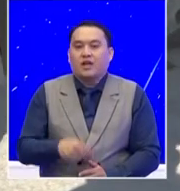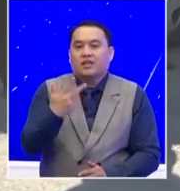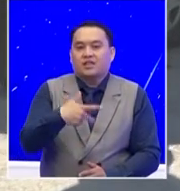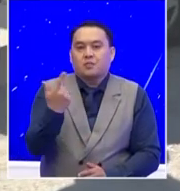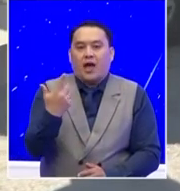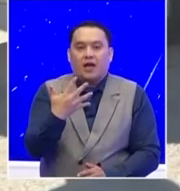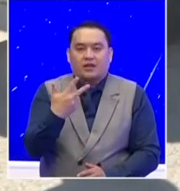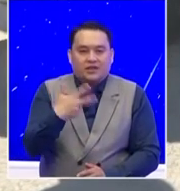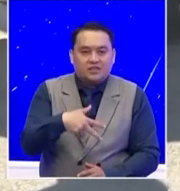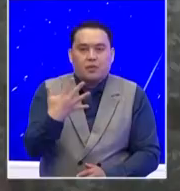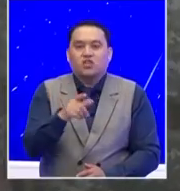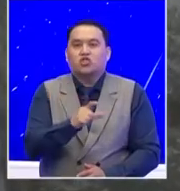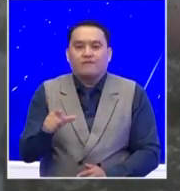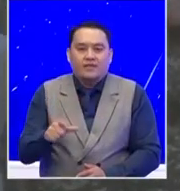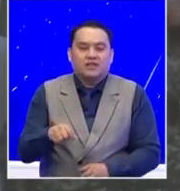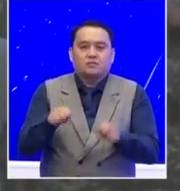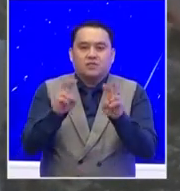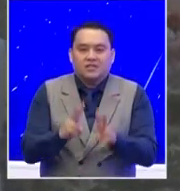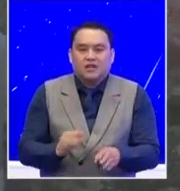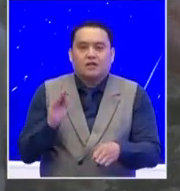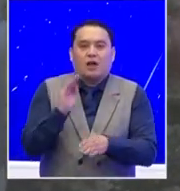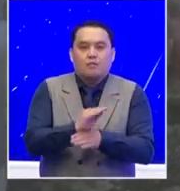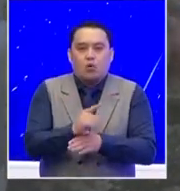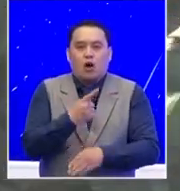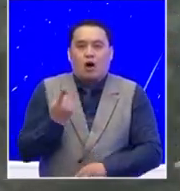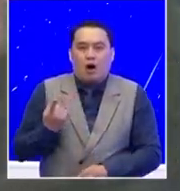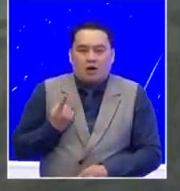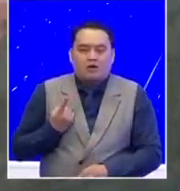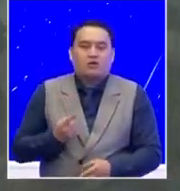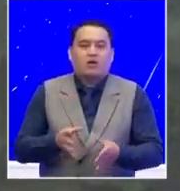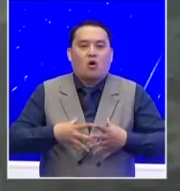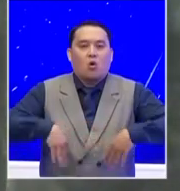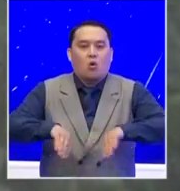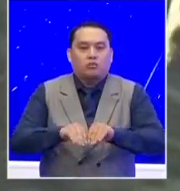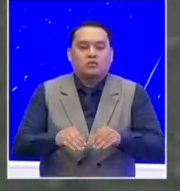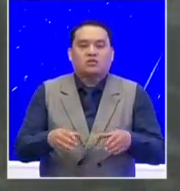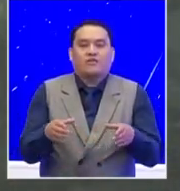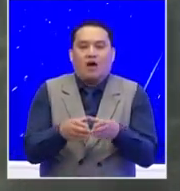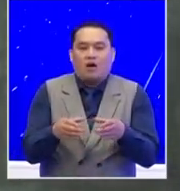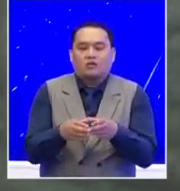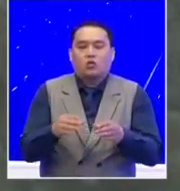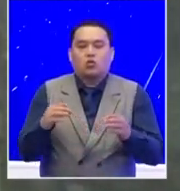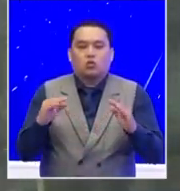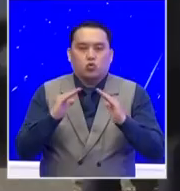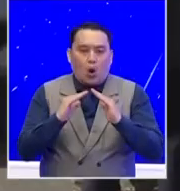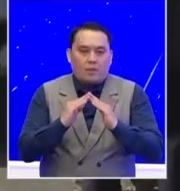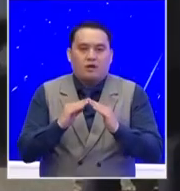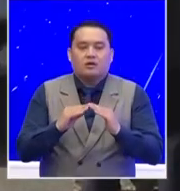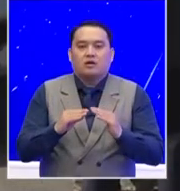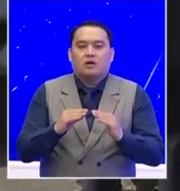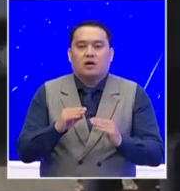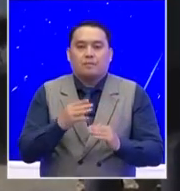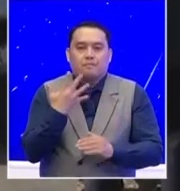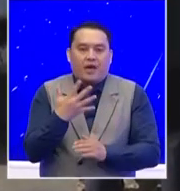35 человек пополнили ряды специальных отрядов, охраняющих территорию жилого комплекса «Асыл-Арман». Новоприбывших разделили на группы